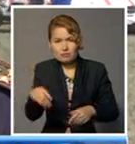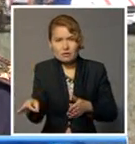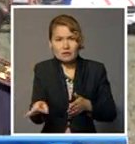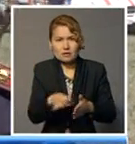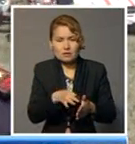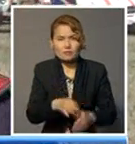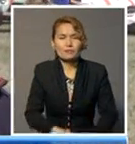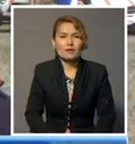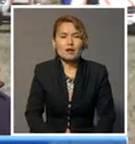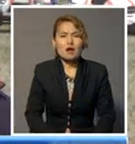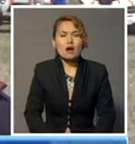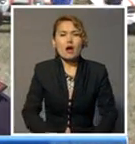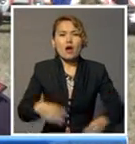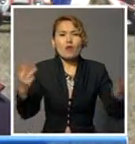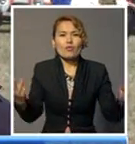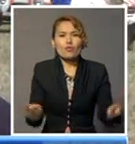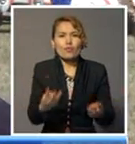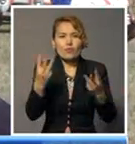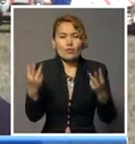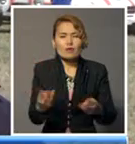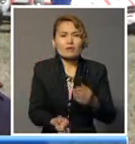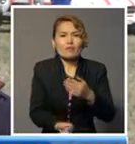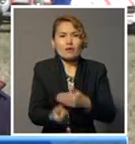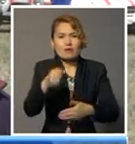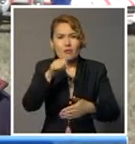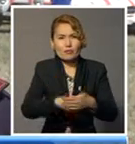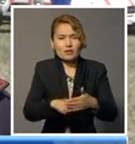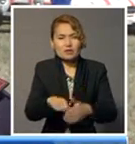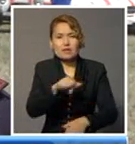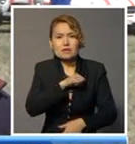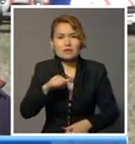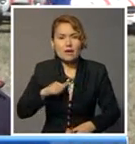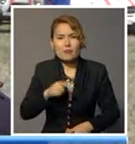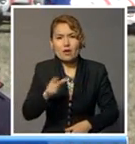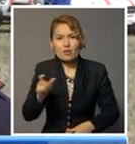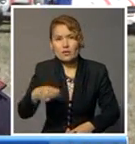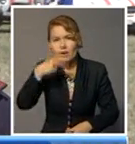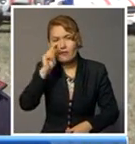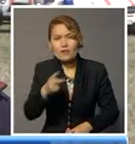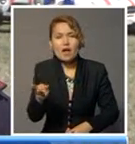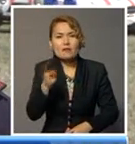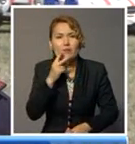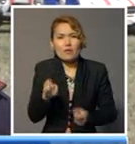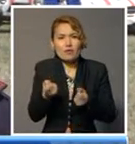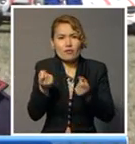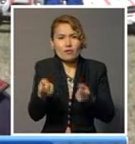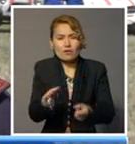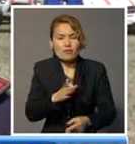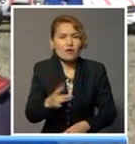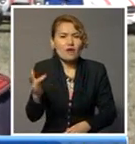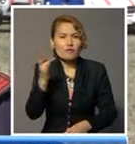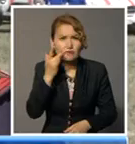Өрттің шығуына көбінесе адамдардың өздері кінәлі. Табиғат аясында демалғанда тұтатқан оттарын толық сөндірмейді. Балалардың ойыны да үлкен